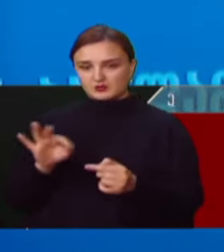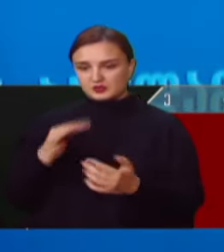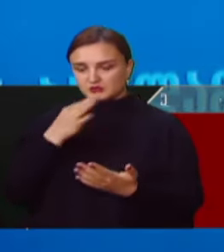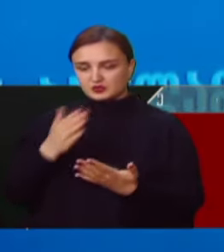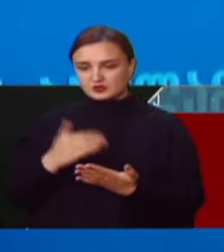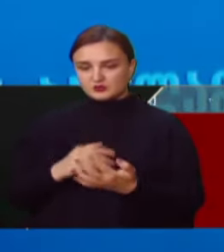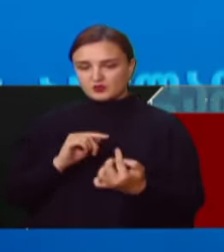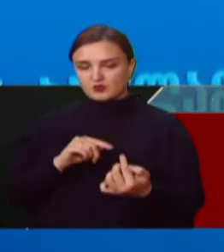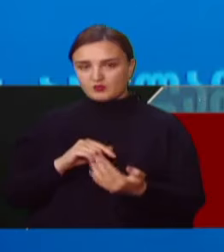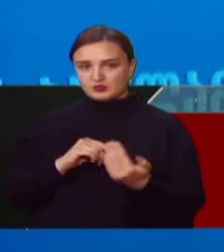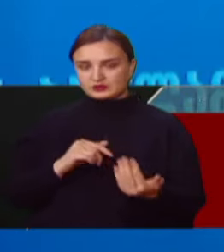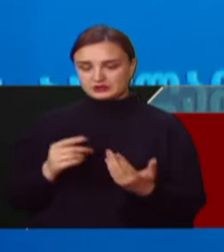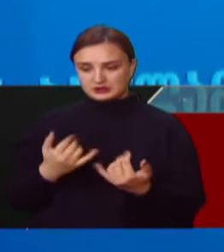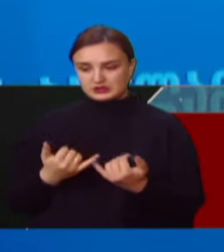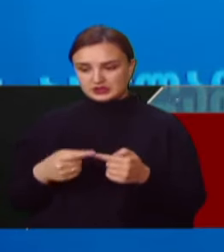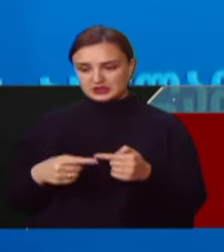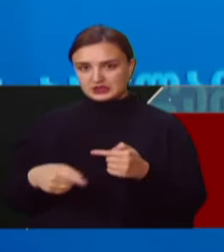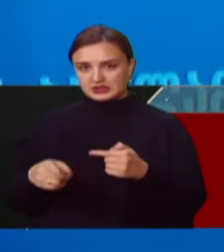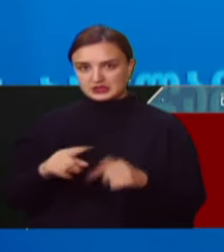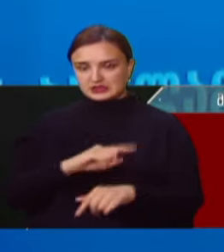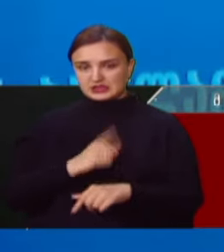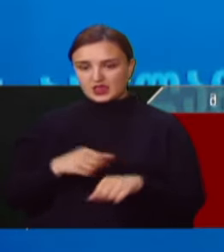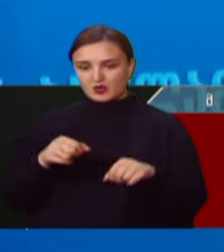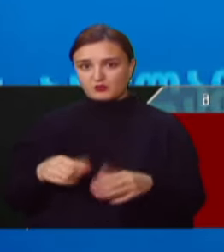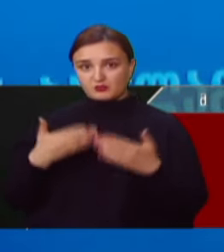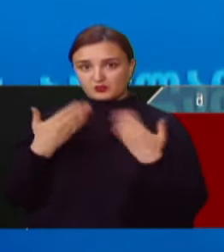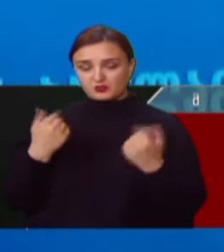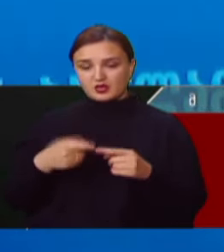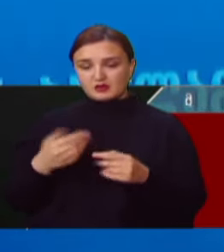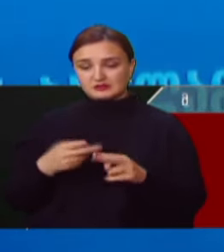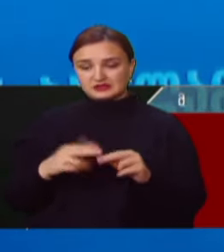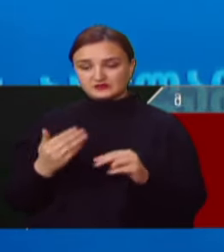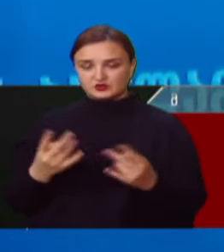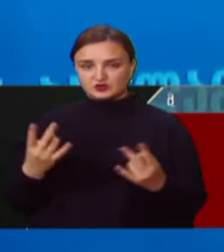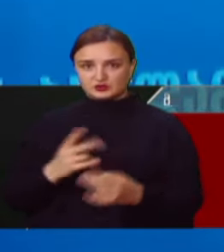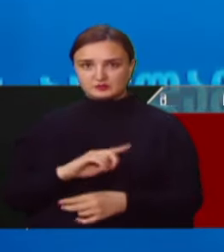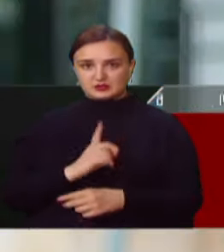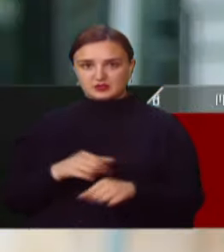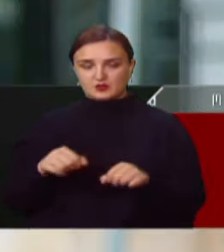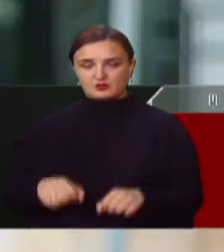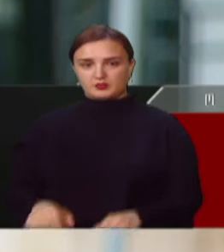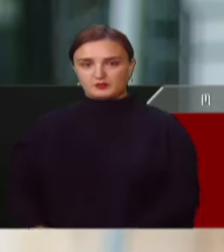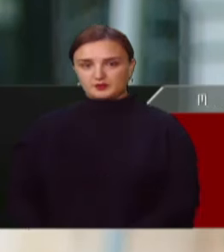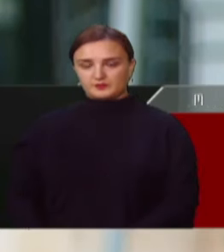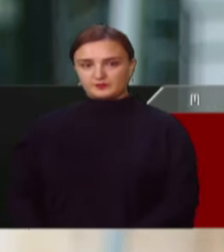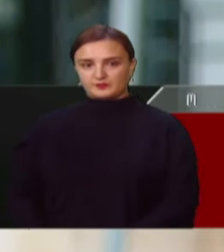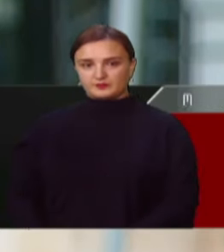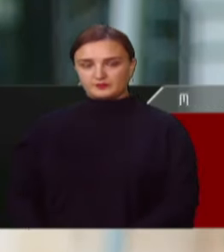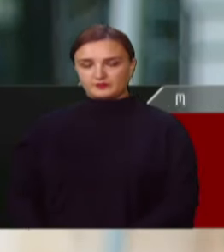უკვე ოპოზიცია შეკეთებენ დღესდღეობით, უკვე ისე ძალაუფლება არ აქვს და ამისთვის ჭირდება ძალაუფლება.